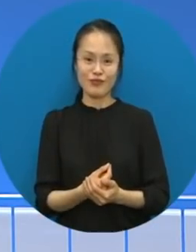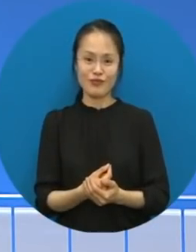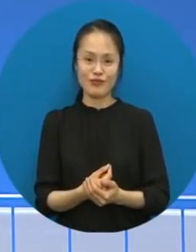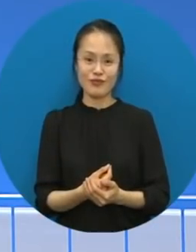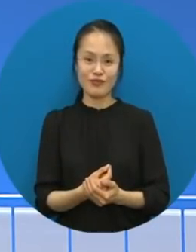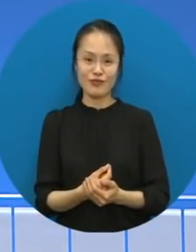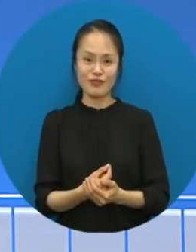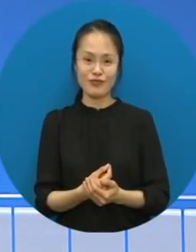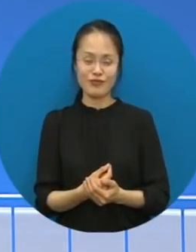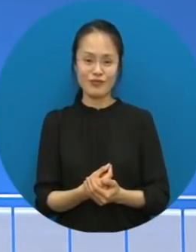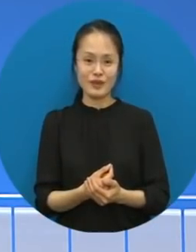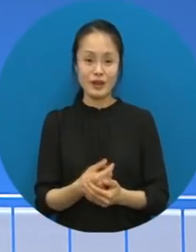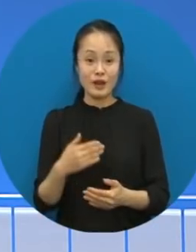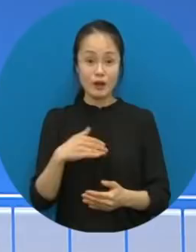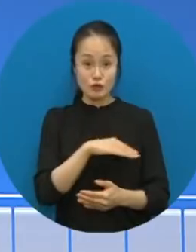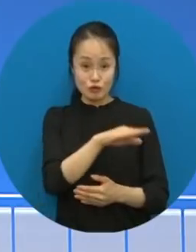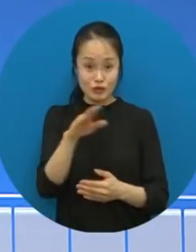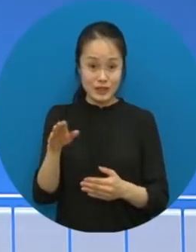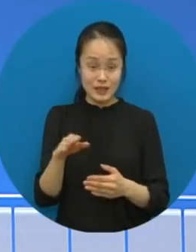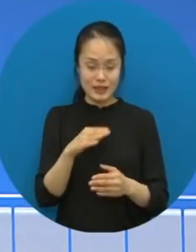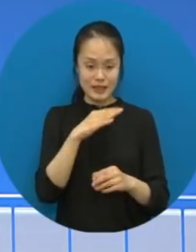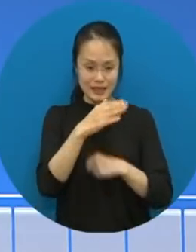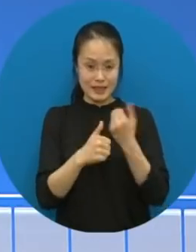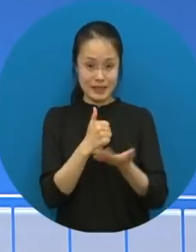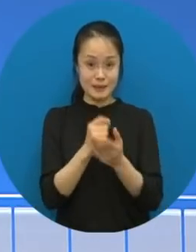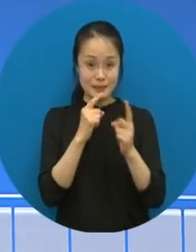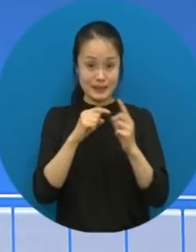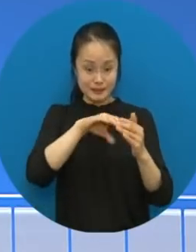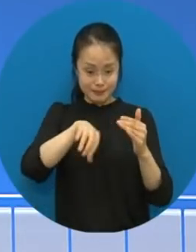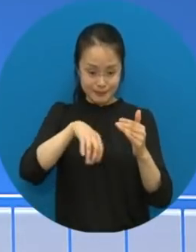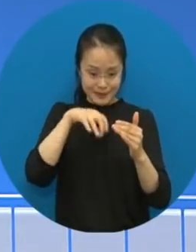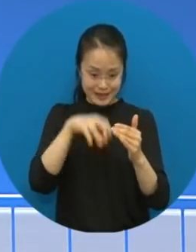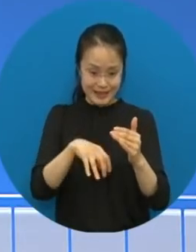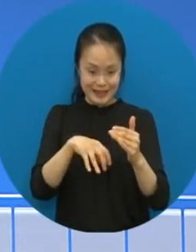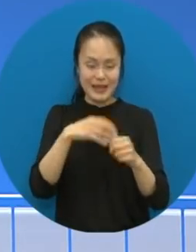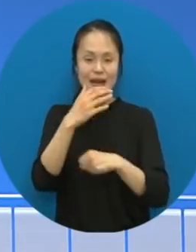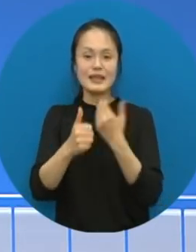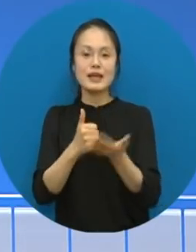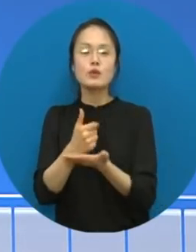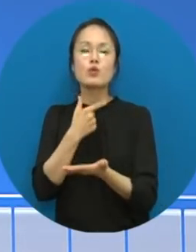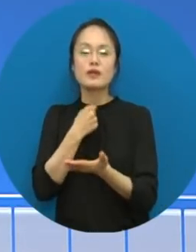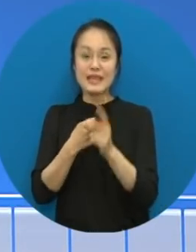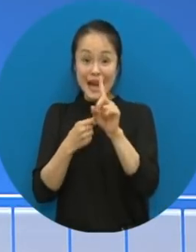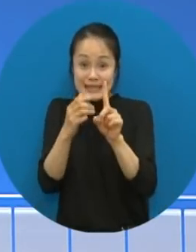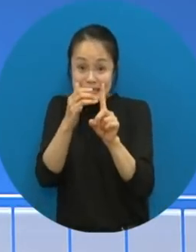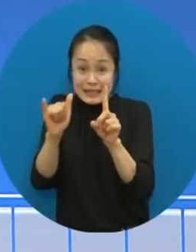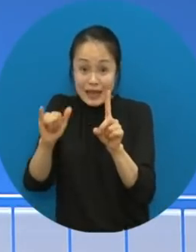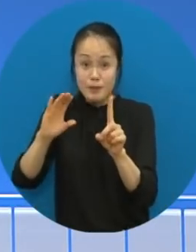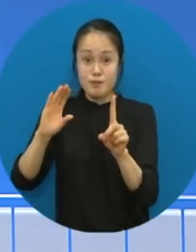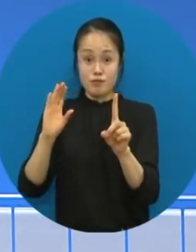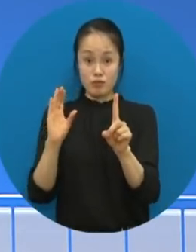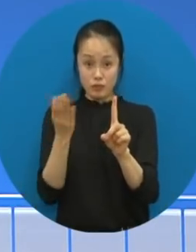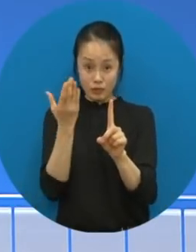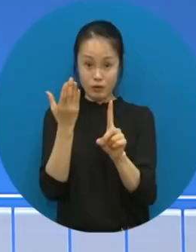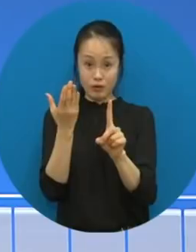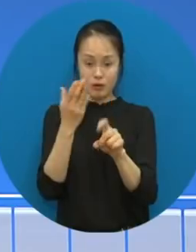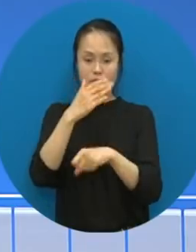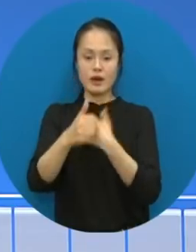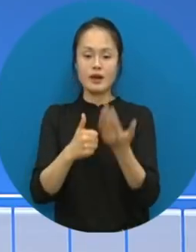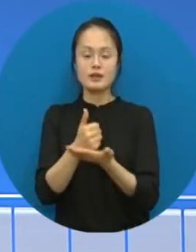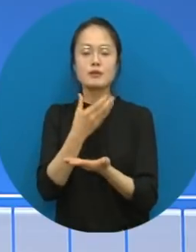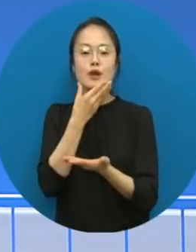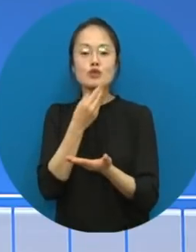우리 모두가 하나님의 그 한 사람이 되어 하나님이 준비하신 예수 그리스도의 복락이